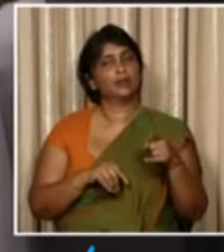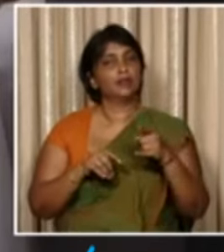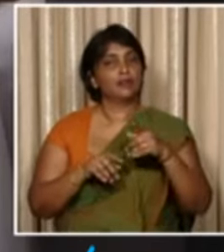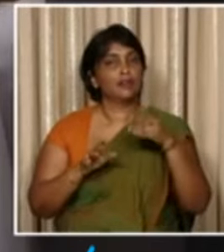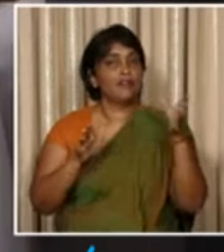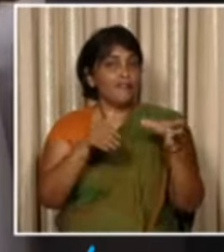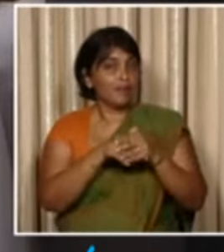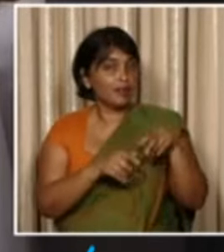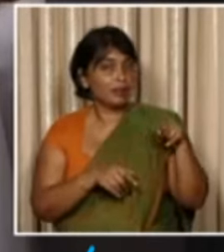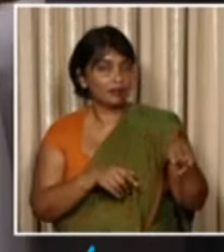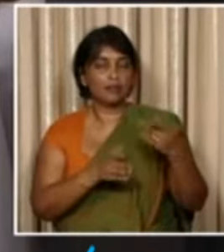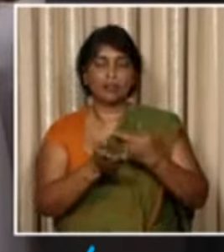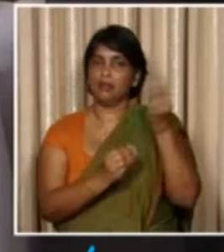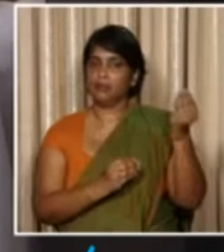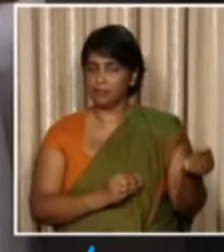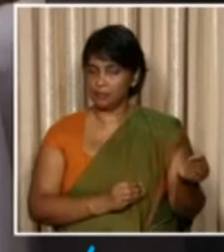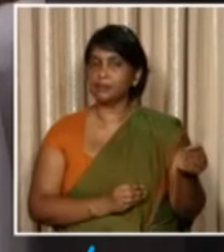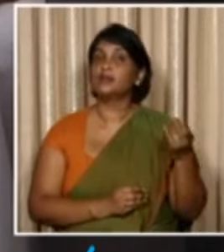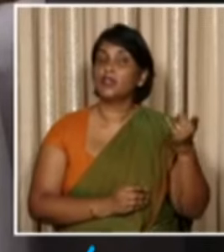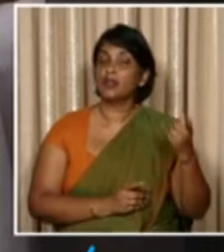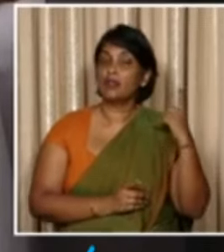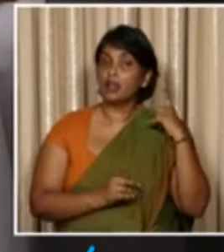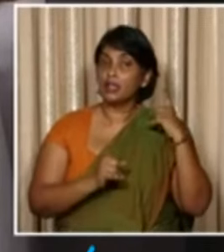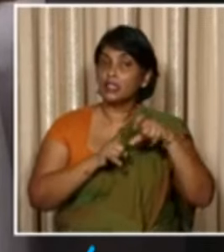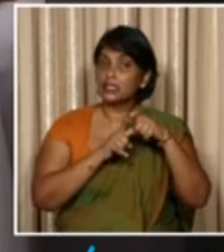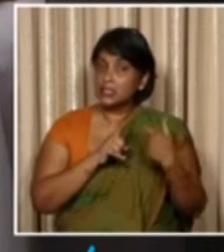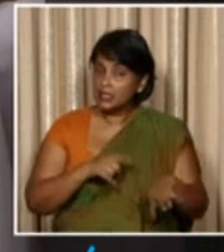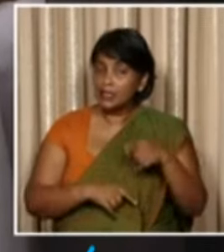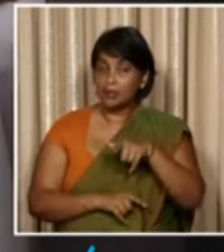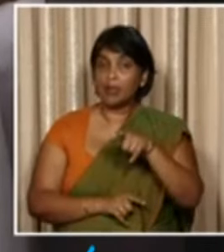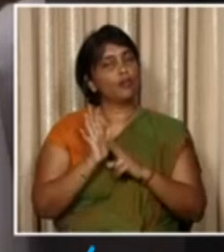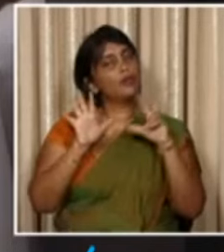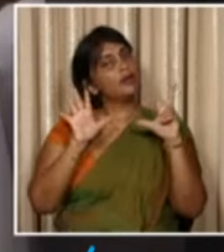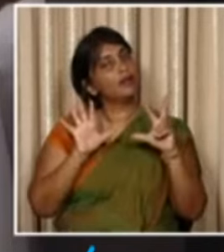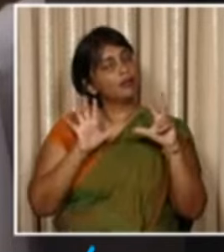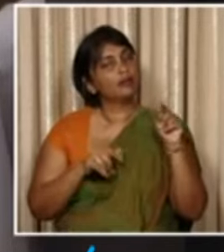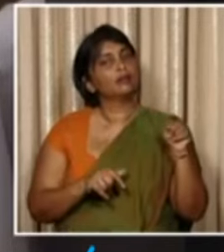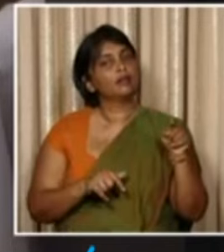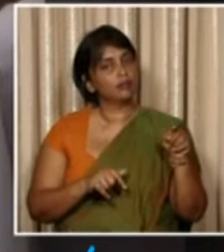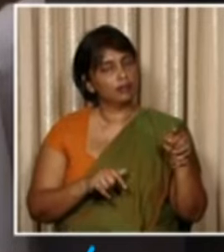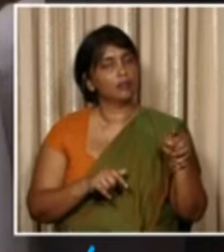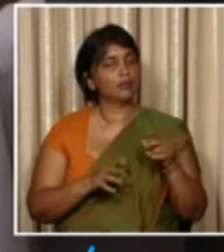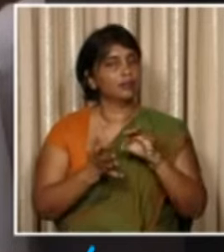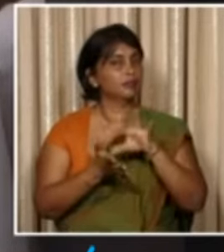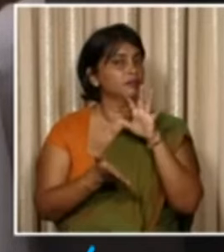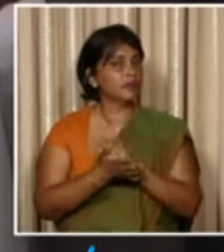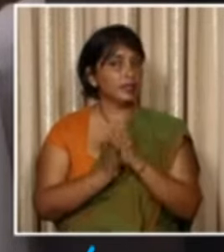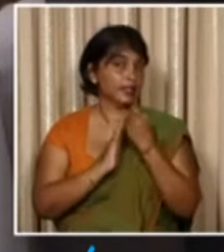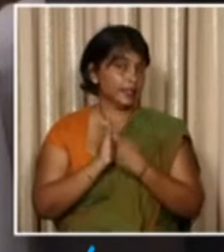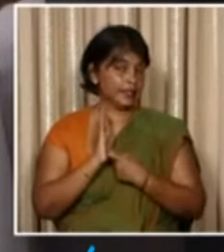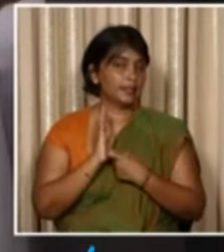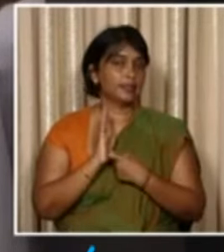කාලාත්‍රයට ඒ සහන ලැබෙන්නේ ඒ රණවිරුවා අවුරුදු 55න් පසුව මිය ගියොත්. මේ ස්ථාපනය කරපු